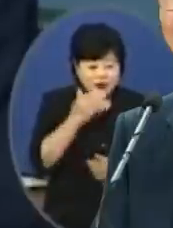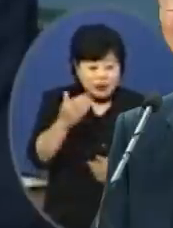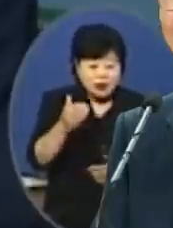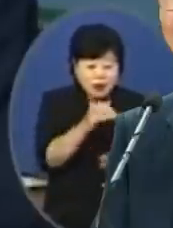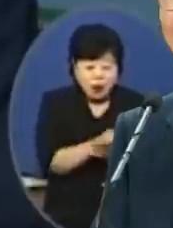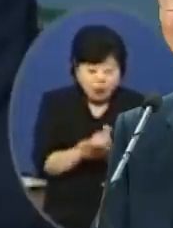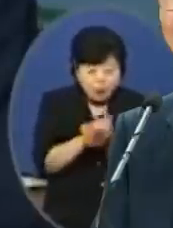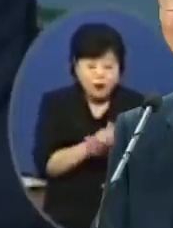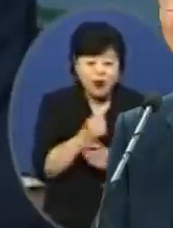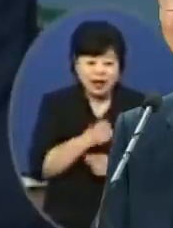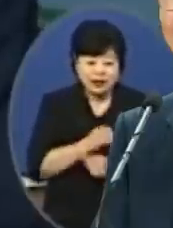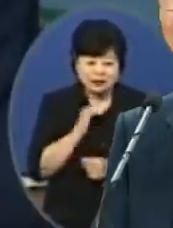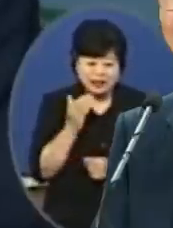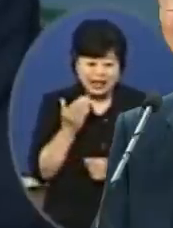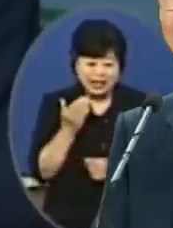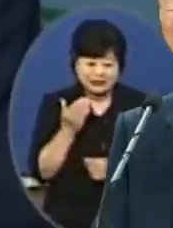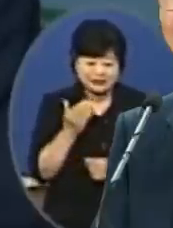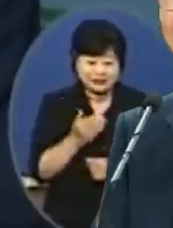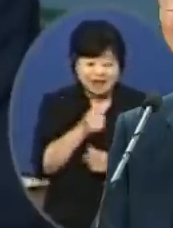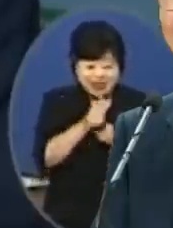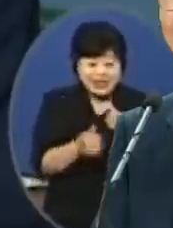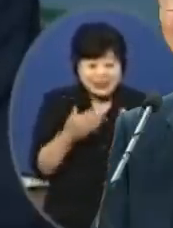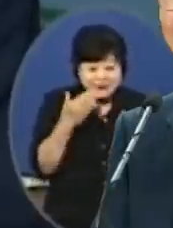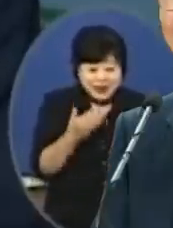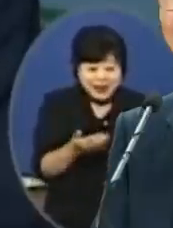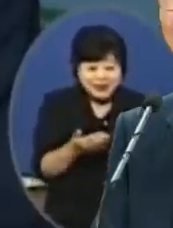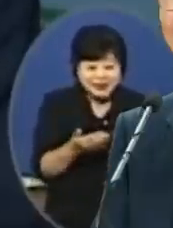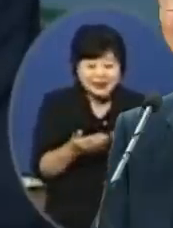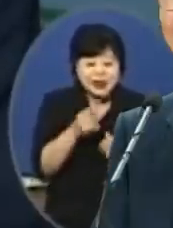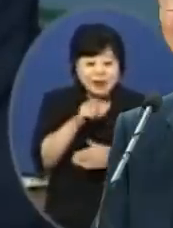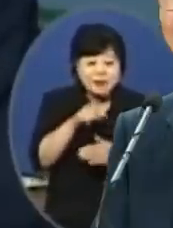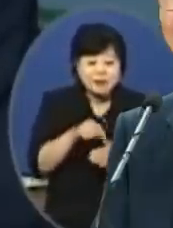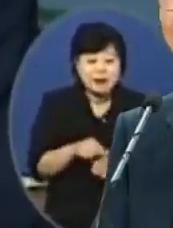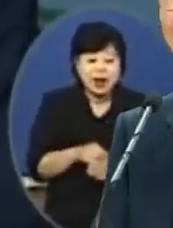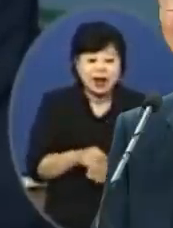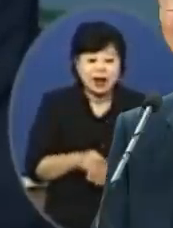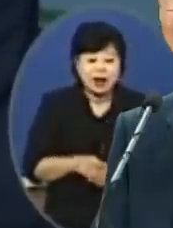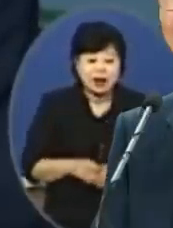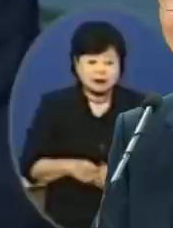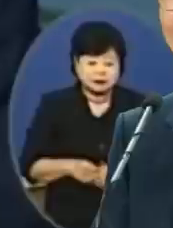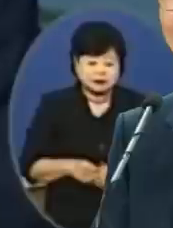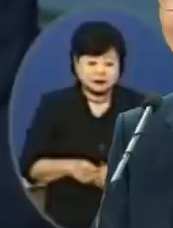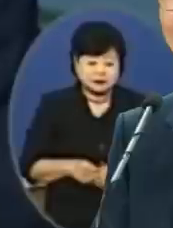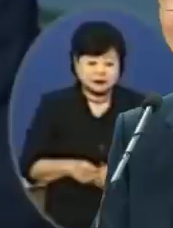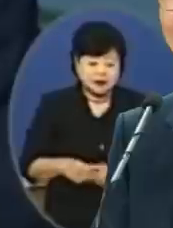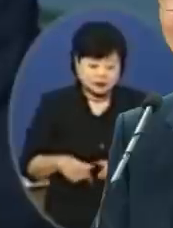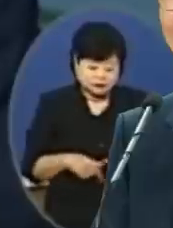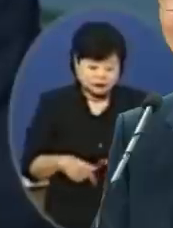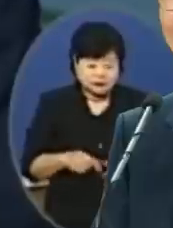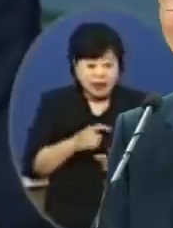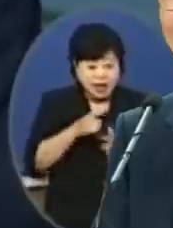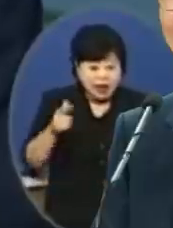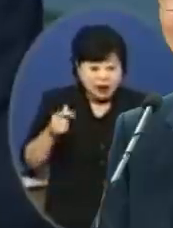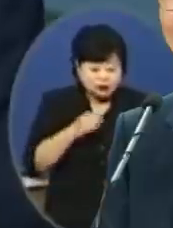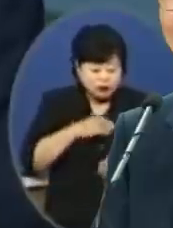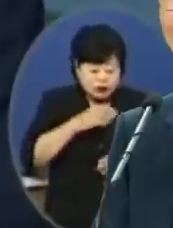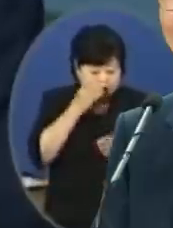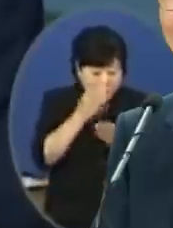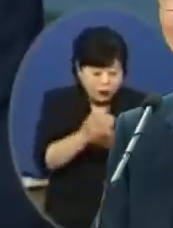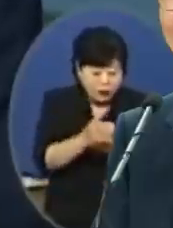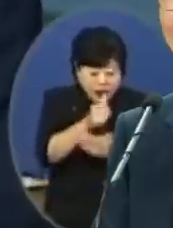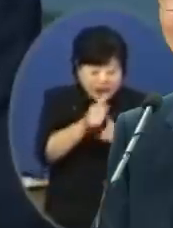여러분과 화목했습니다. 하나님께 마음이 쭈뼛쭈뼛하고 두려움을 가지고 서지